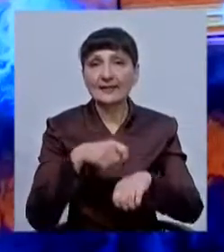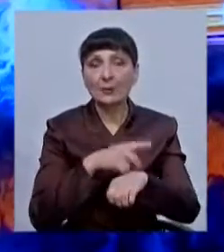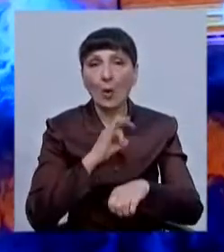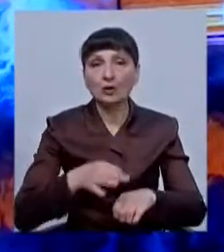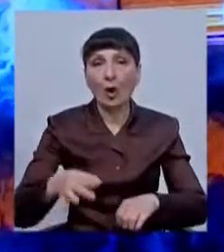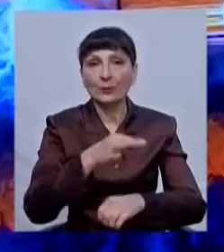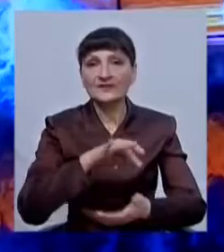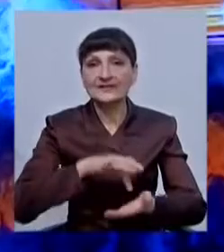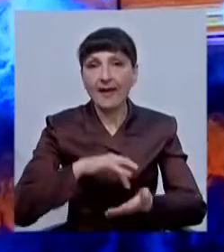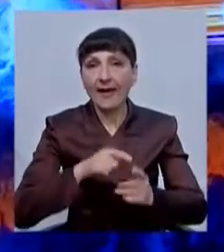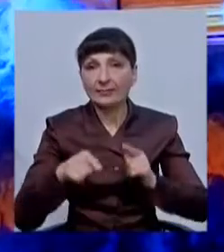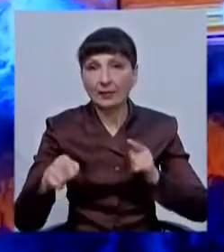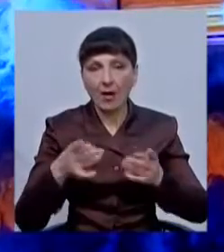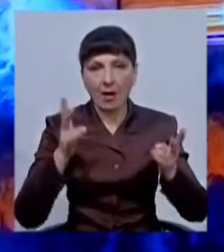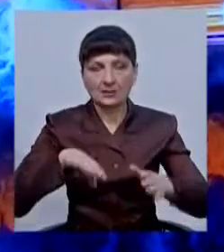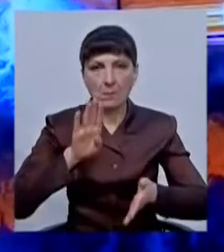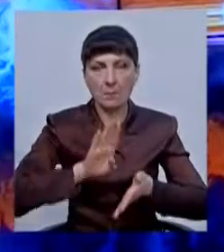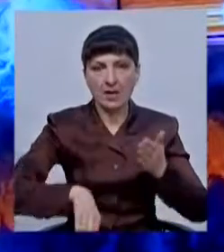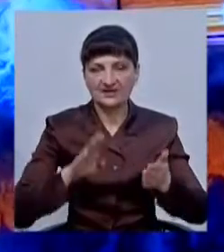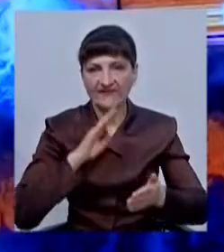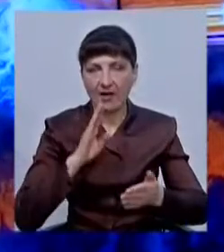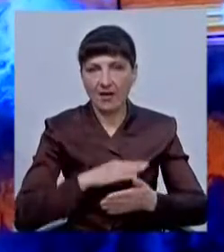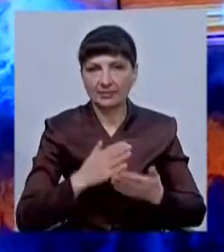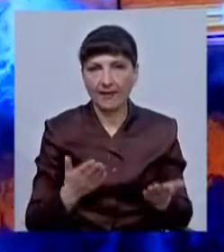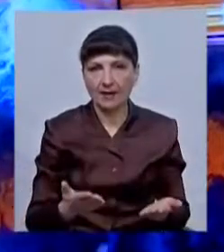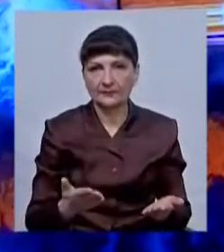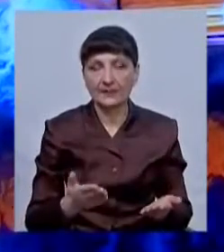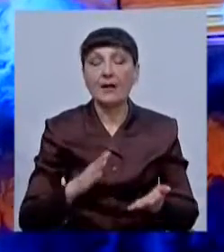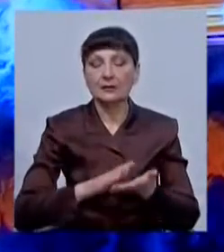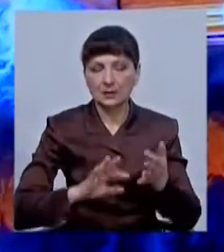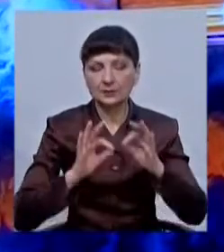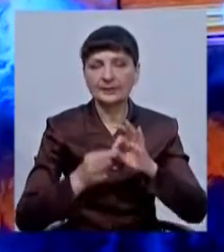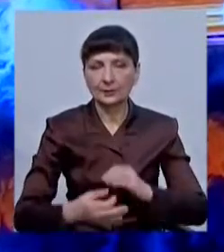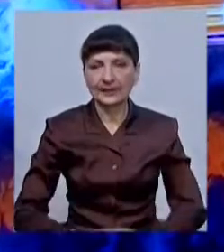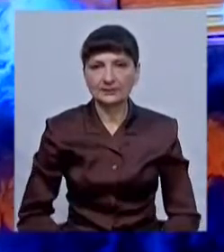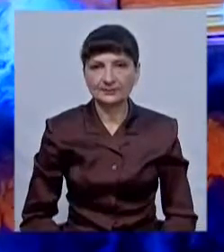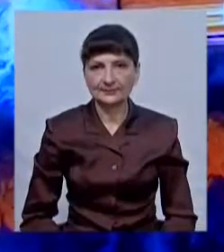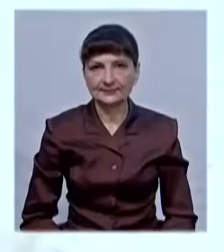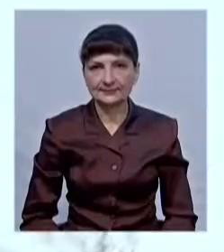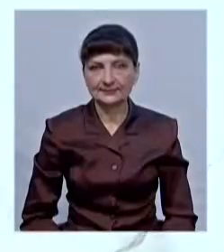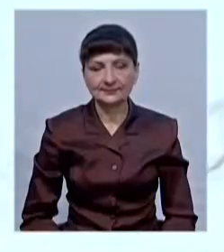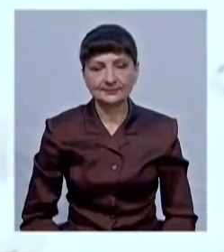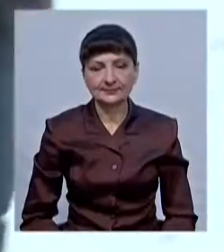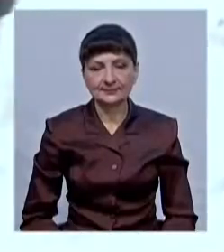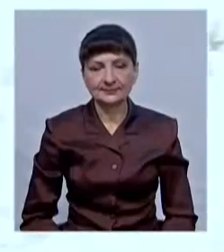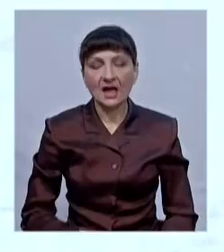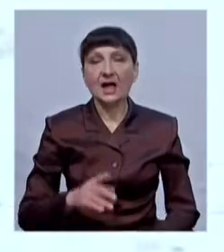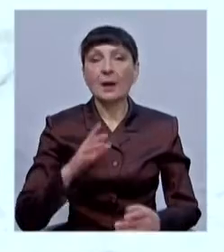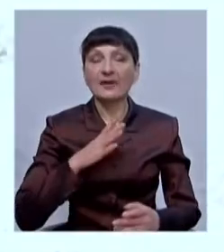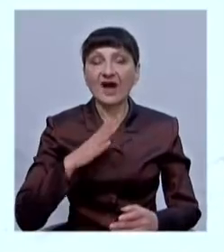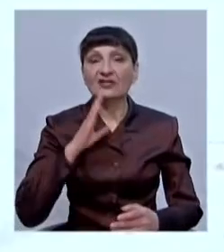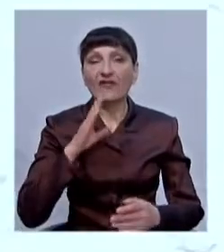от областного центра, остались без элементарных благ цивилизации, расскажет Айдана Нураш. Иногда мы воду